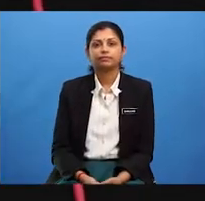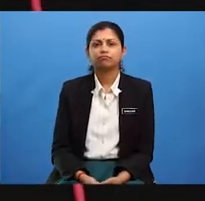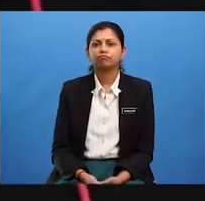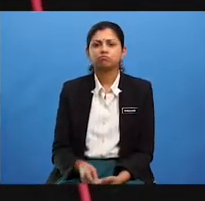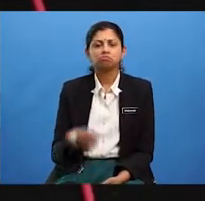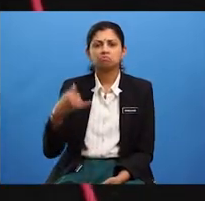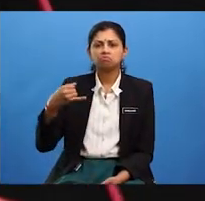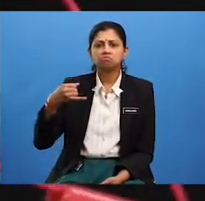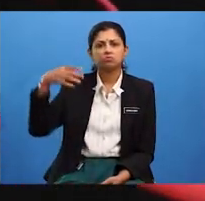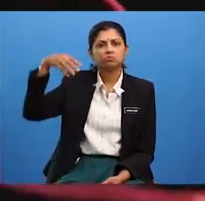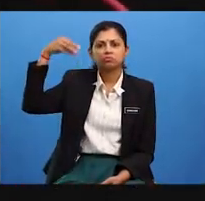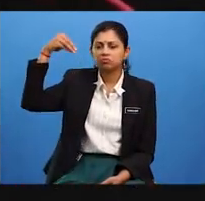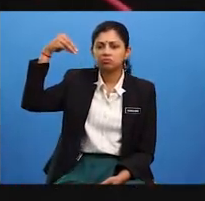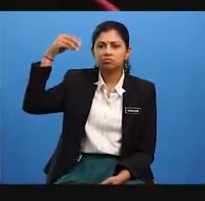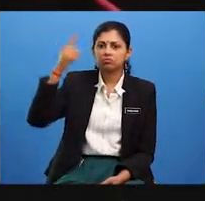Tidak menyala lagi.